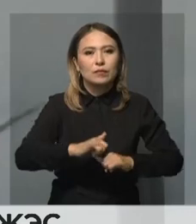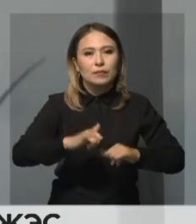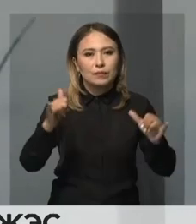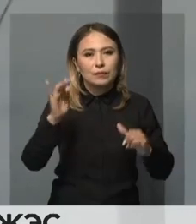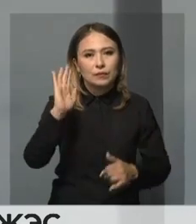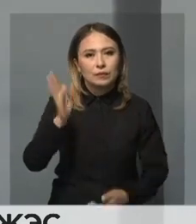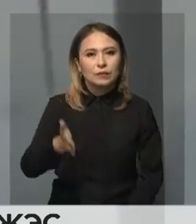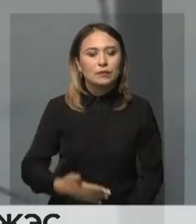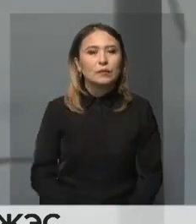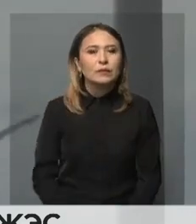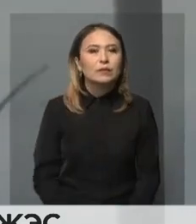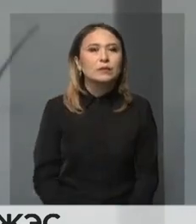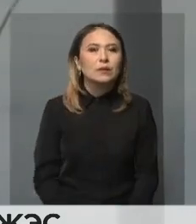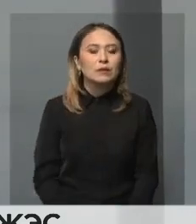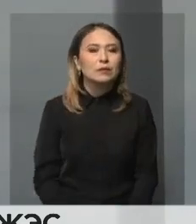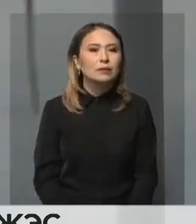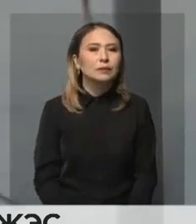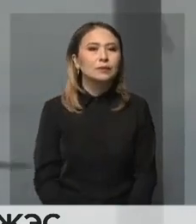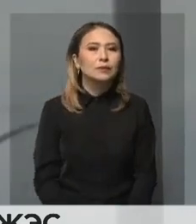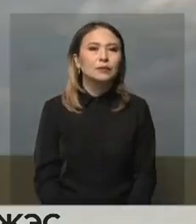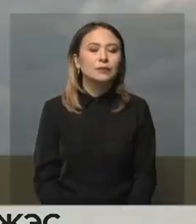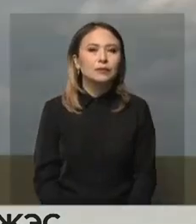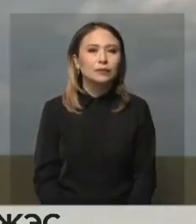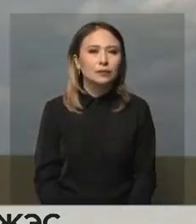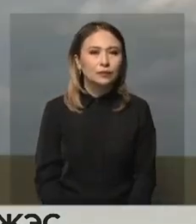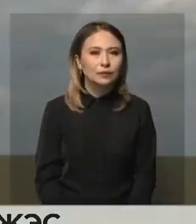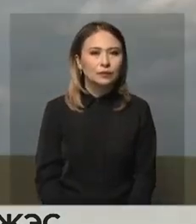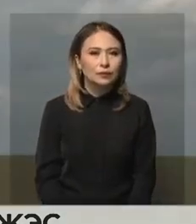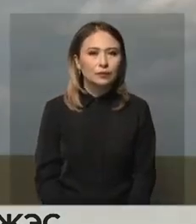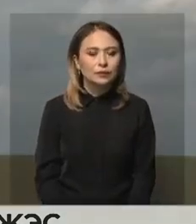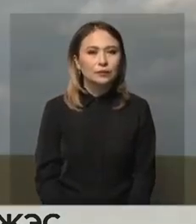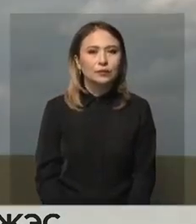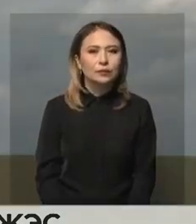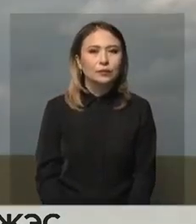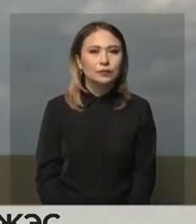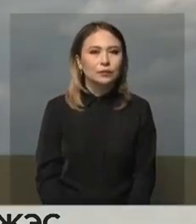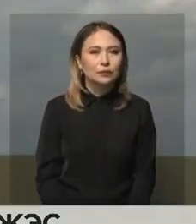ықпал етеді. Еркебұлан Самадияров, Тимур Сейілхан, Елдар Байділда, Жамбыл облысы, 24 KZ.